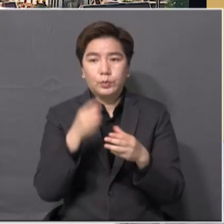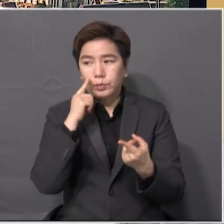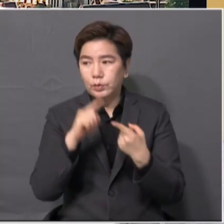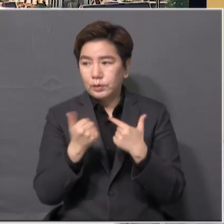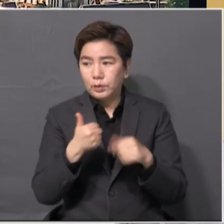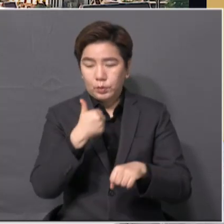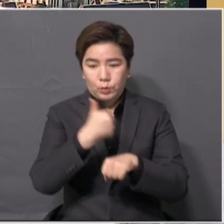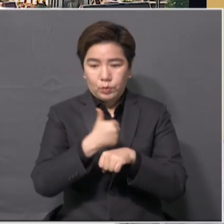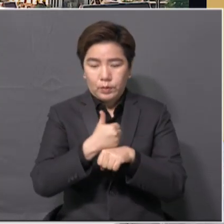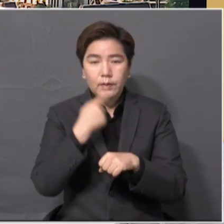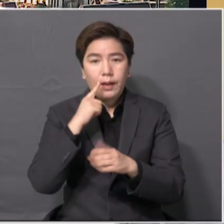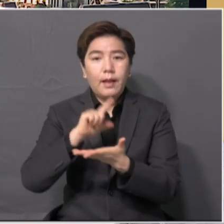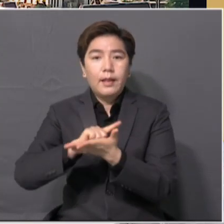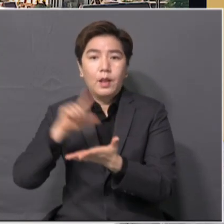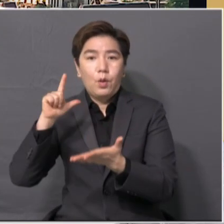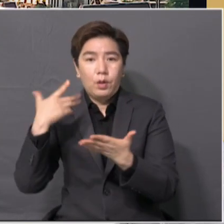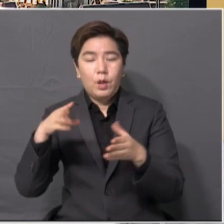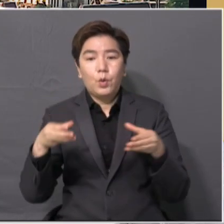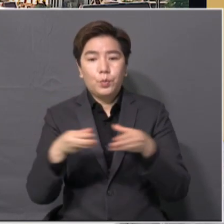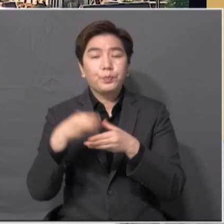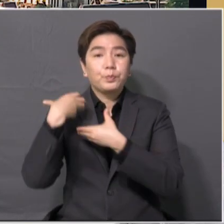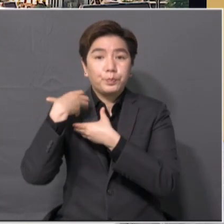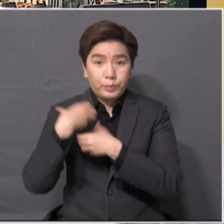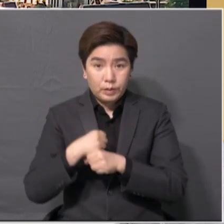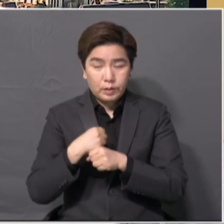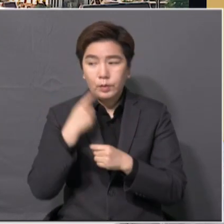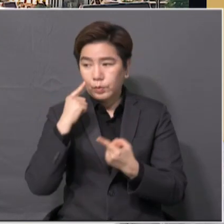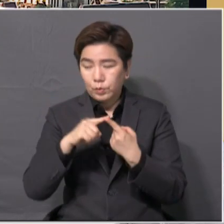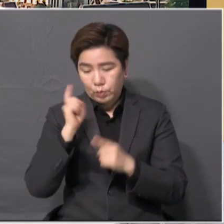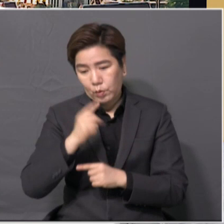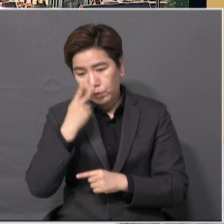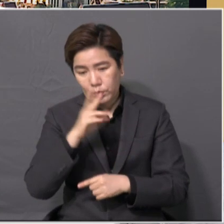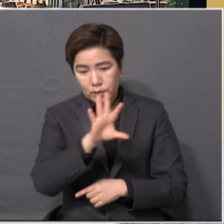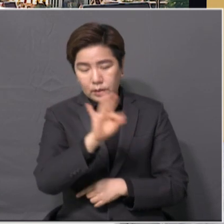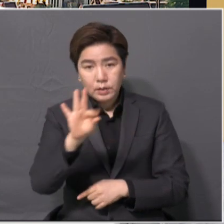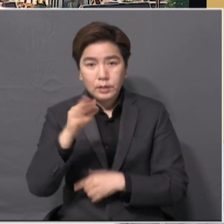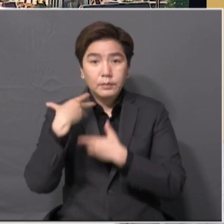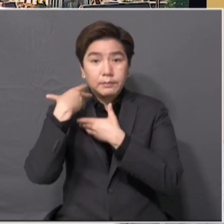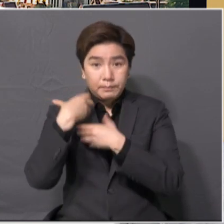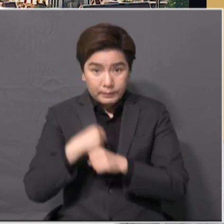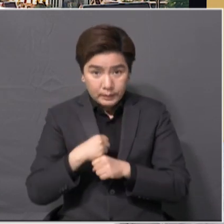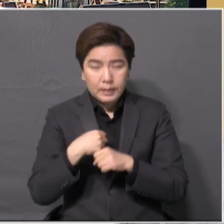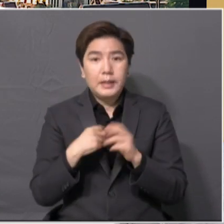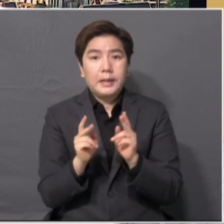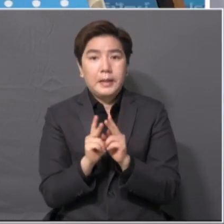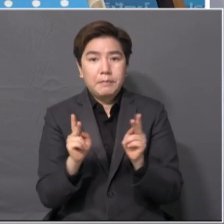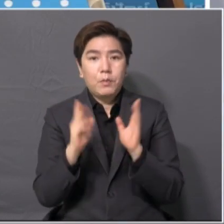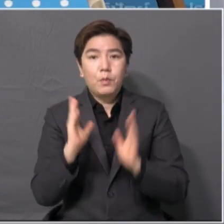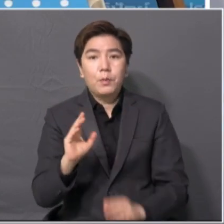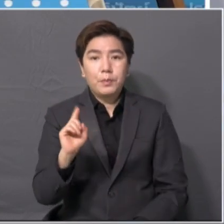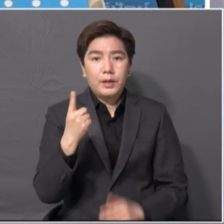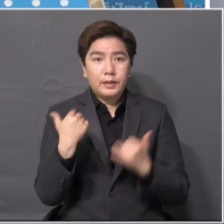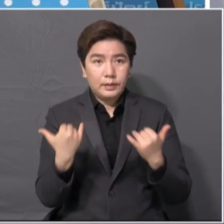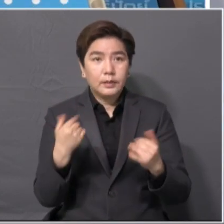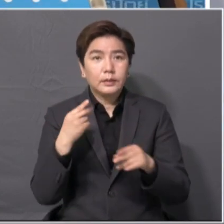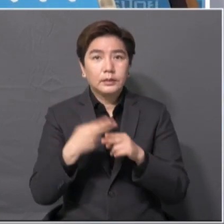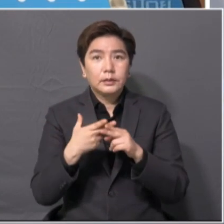หลจากที่หัวหน้าพักปกาศเราออกไปก็คือ พักประชาที่ปัดก็อาจจะต้องมีการเลือกหัวหนาพักแล้วก็กรมการบริหารพักใหม่ก